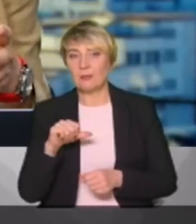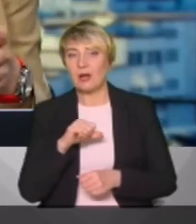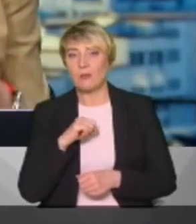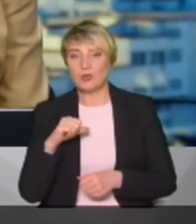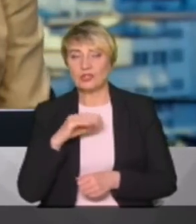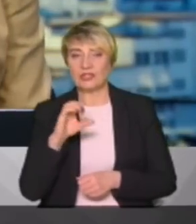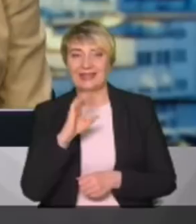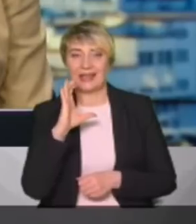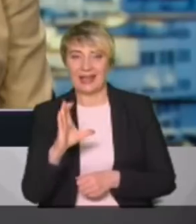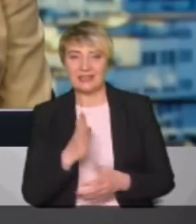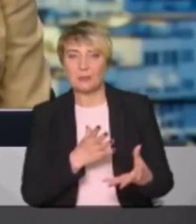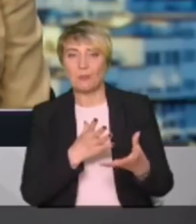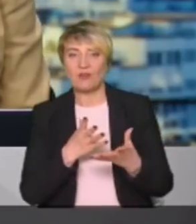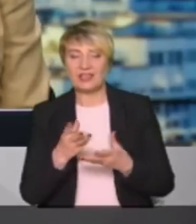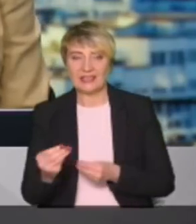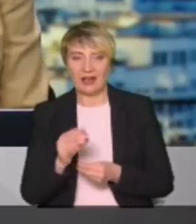эти страны?